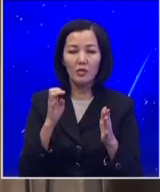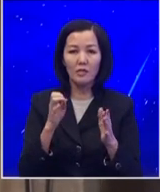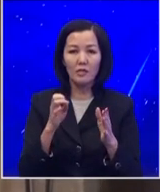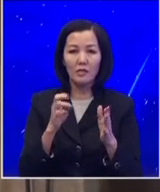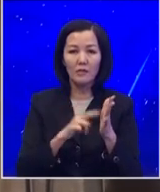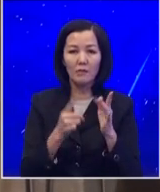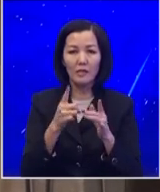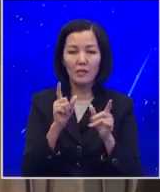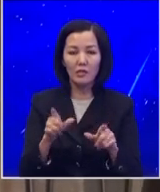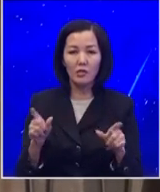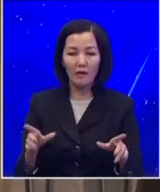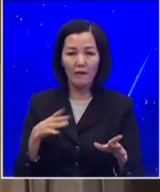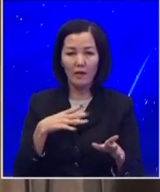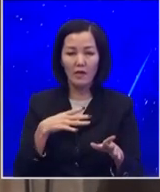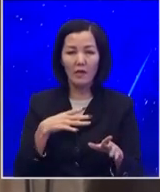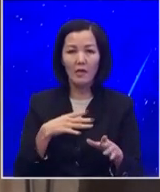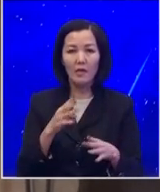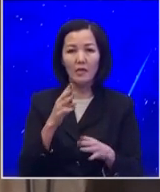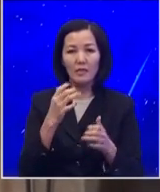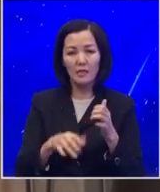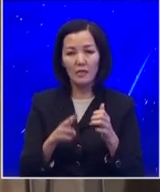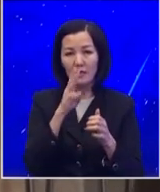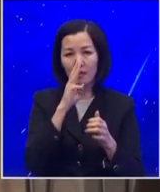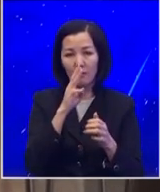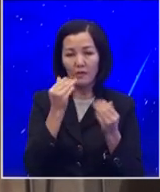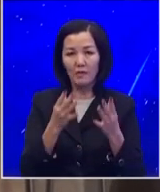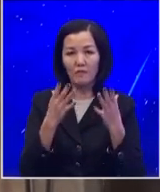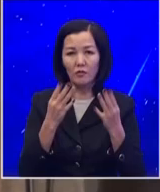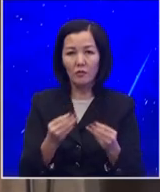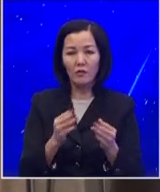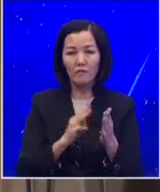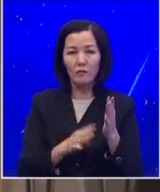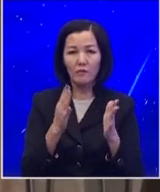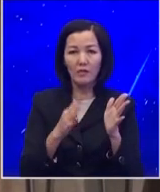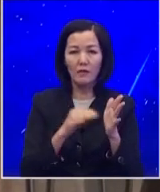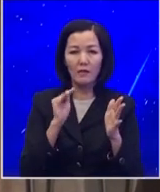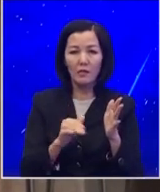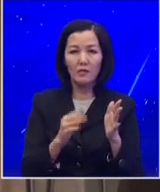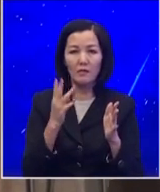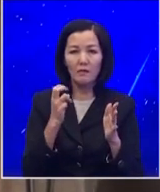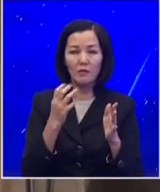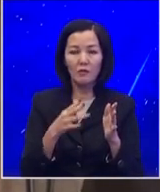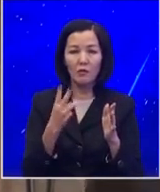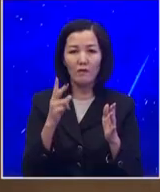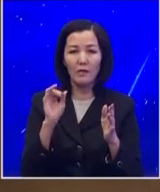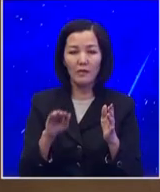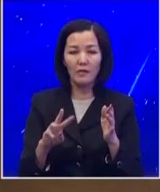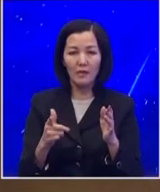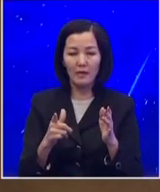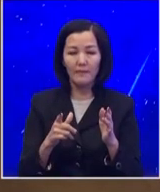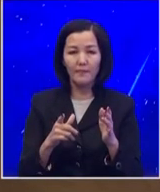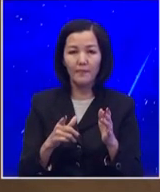9471 человек. Средняя зарплата на сегодняшний день составляет 89 242 тенге.